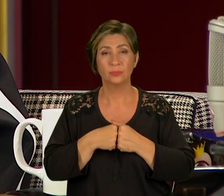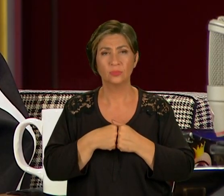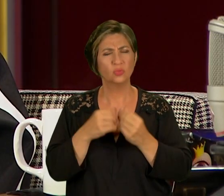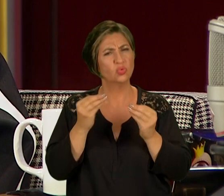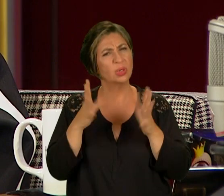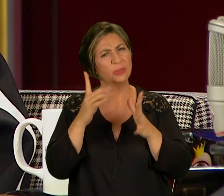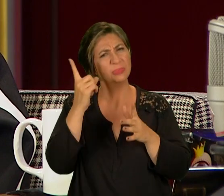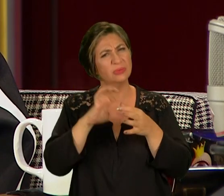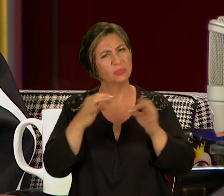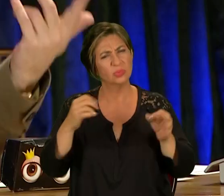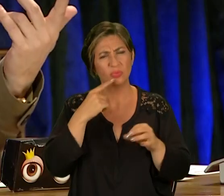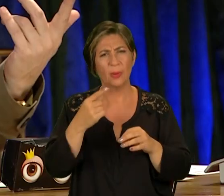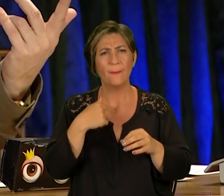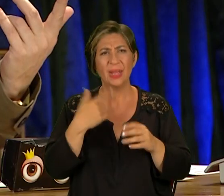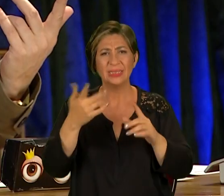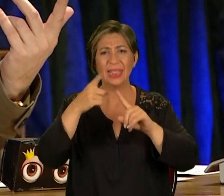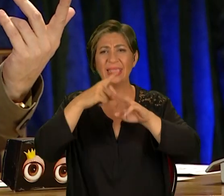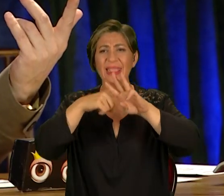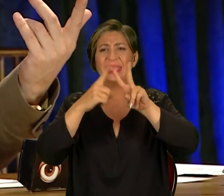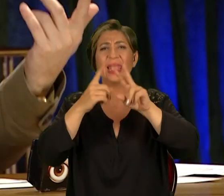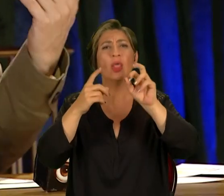çok acayip bir şey söylüyorsun. Ben aslında tenorum.